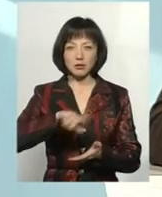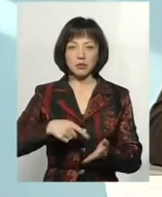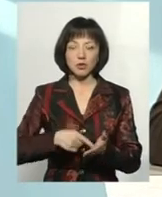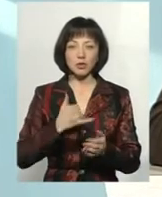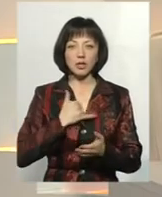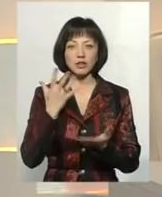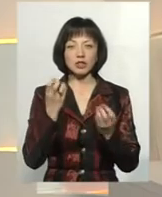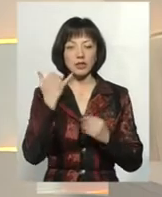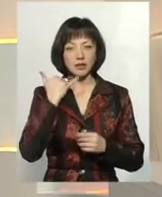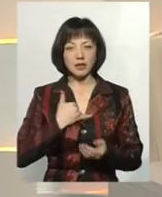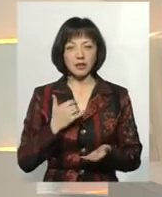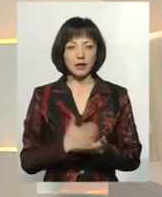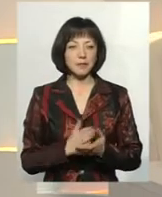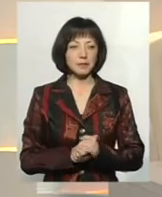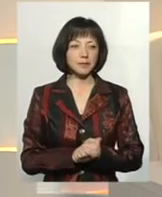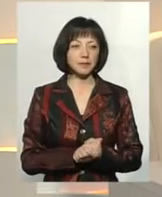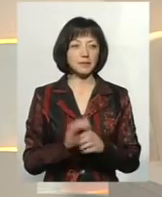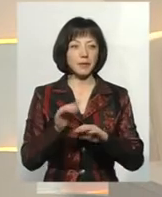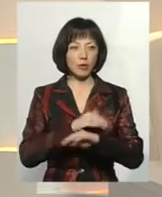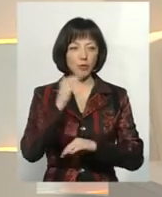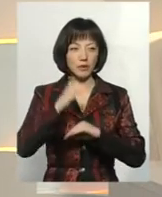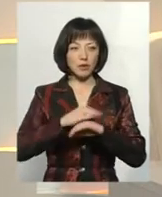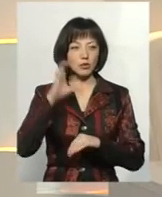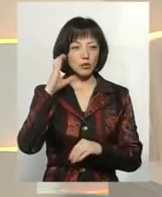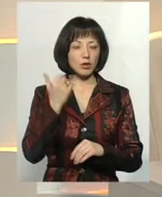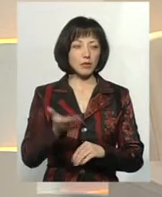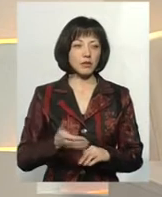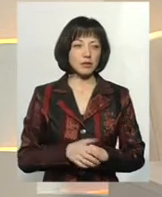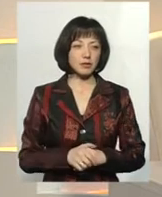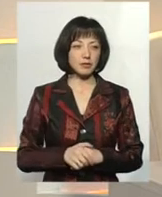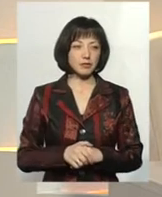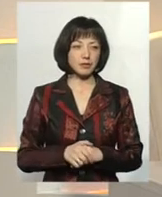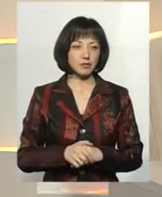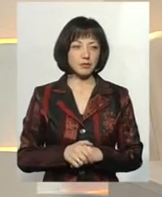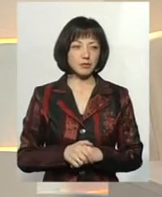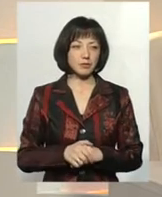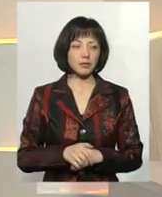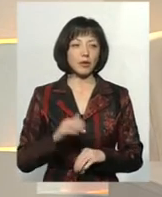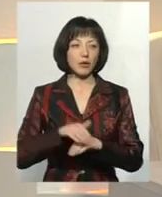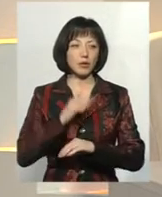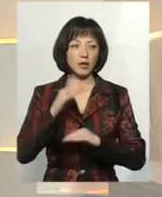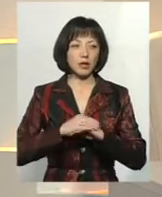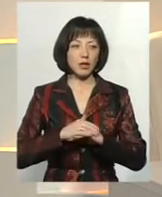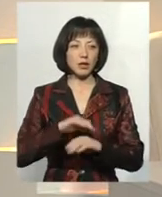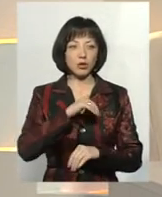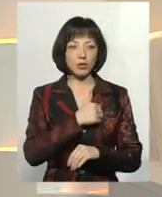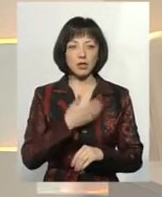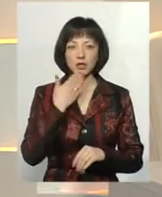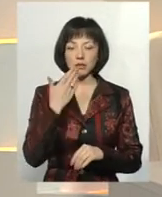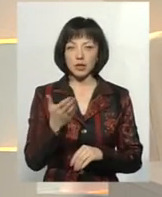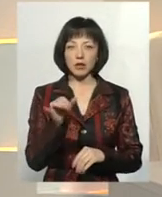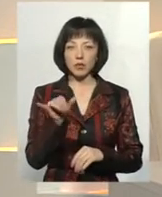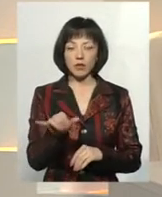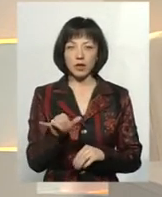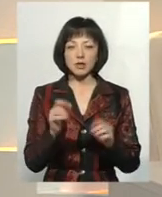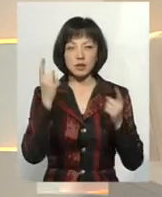У нас є ще один дзвінок. Будь ласка, добрий вечір, ми слухаємо вас. Да, добрий день. Я хотіла запитати у вас,